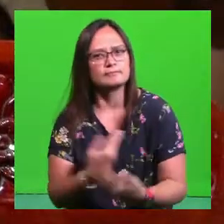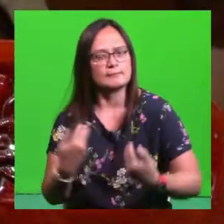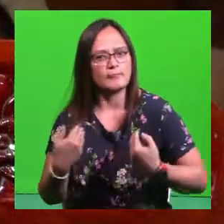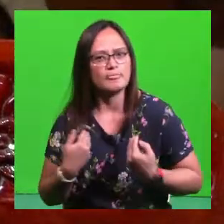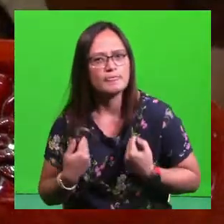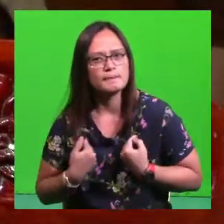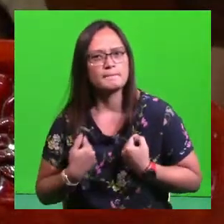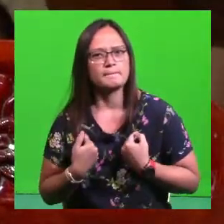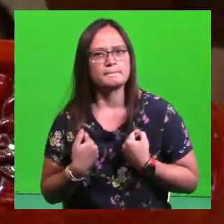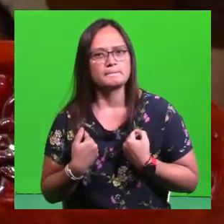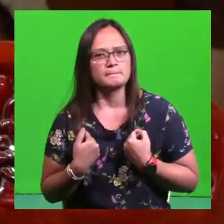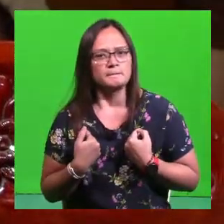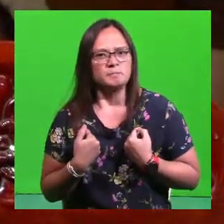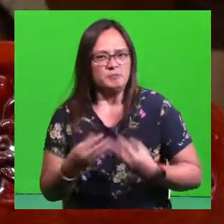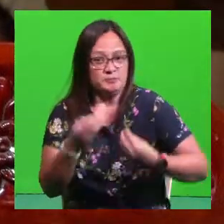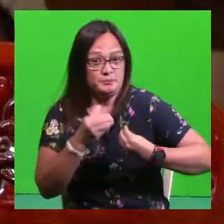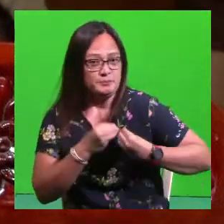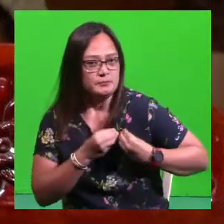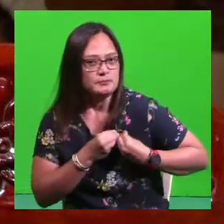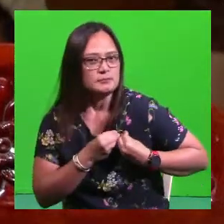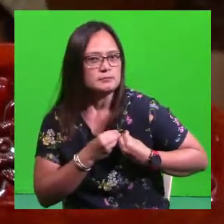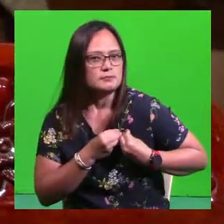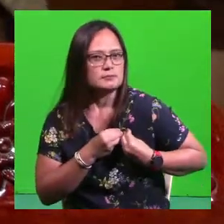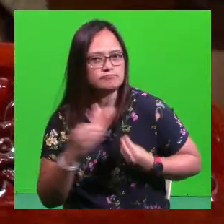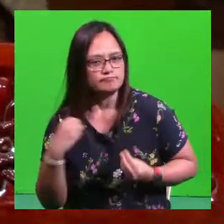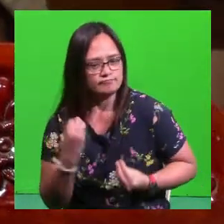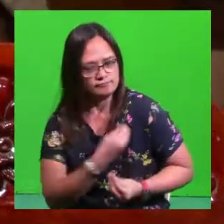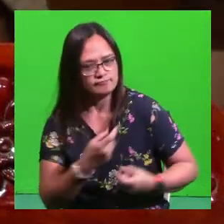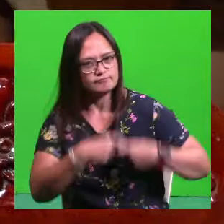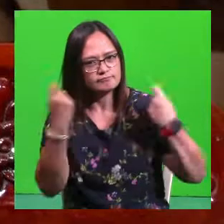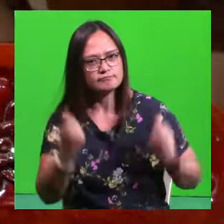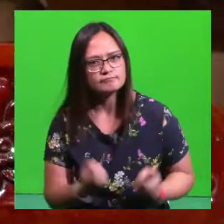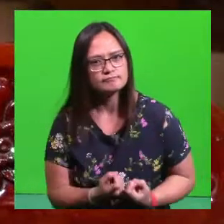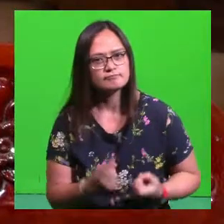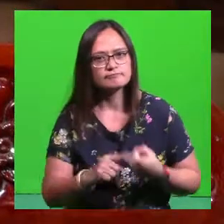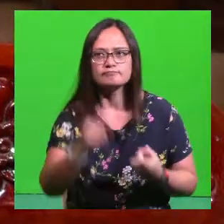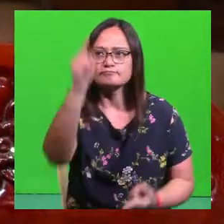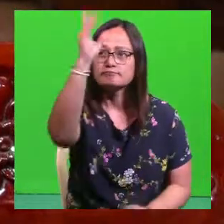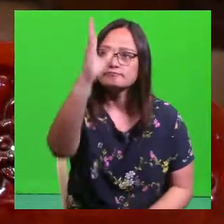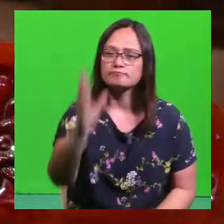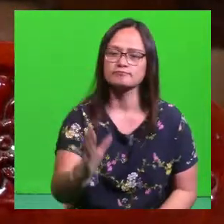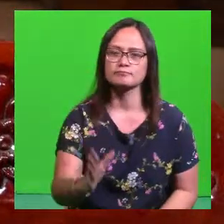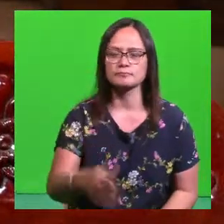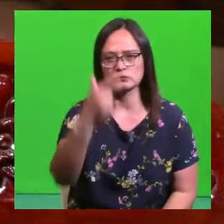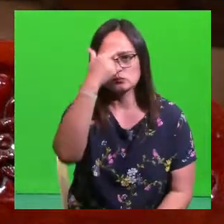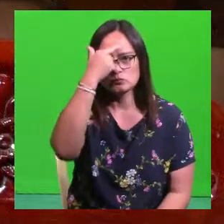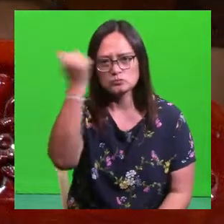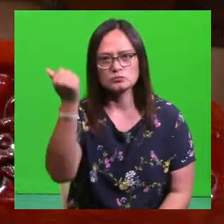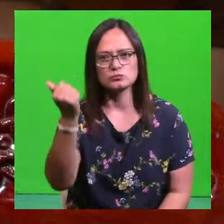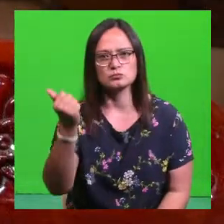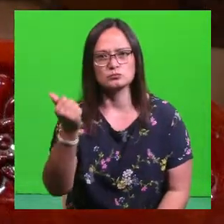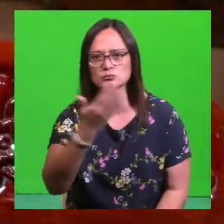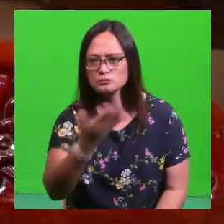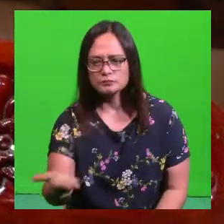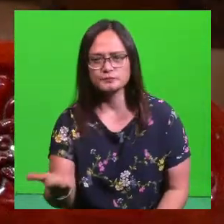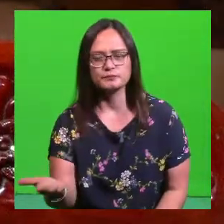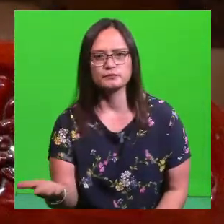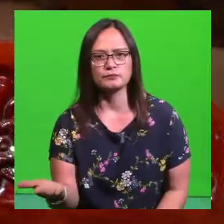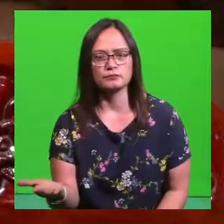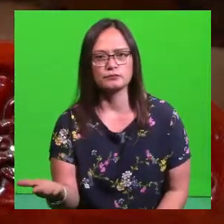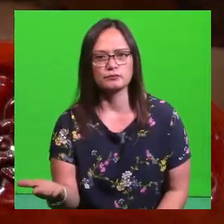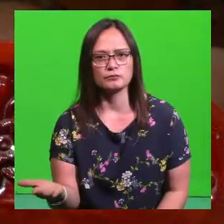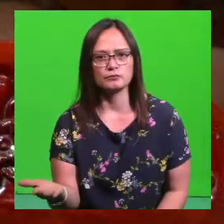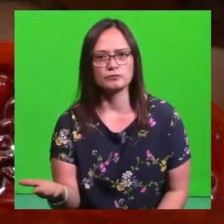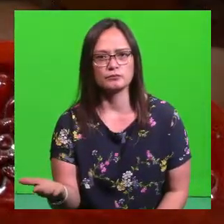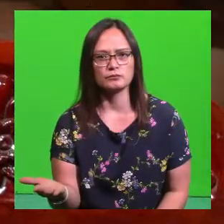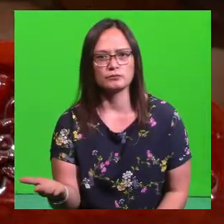ng ating pagkakasala sa Panginoon. Sapagkat doon ina-apply ang kanyang